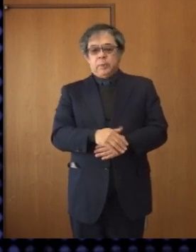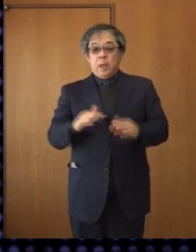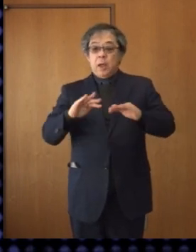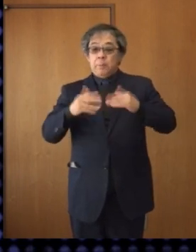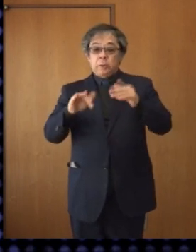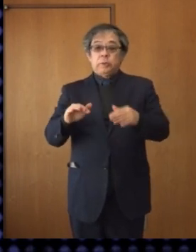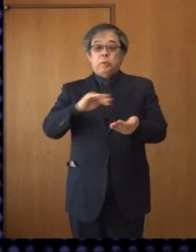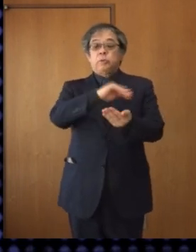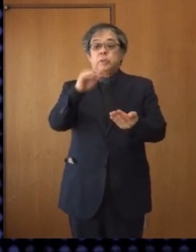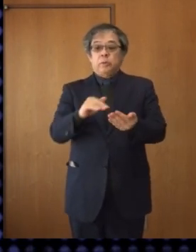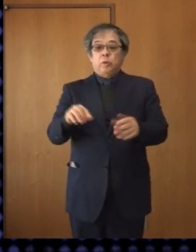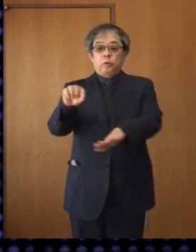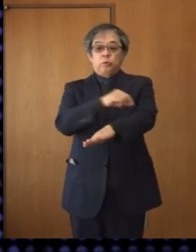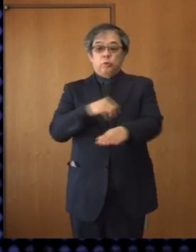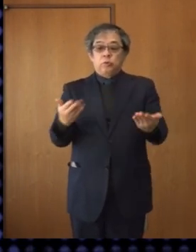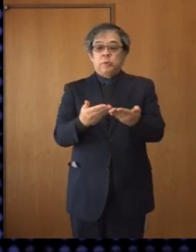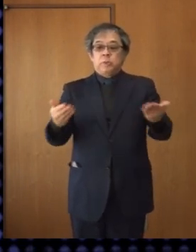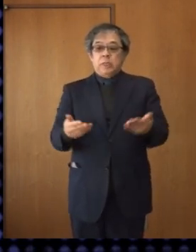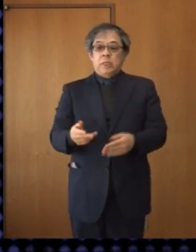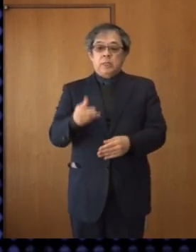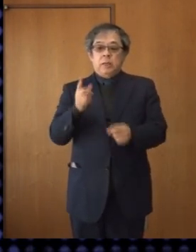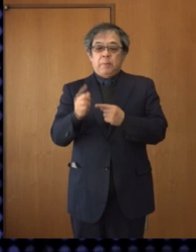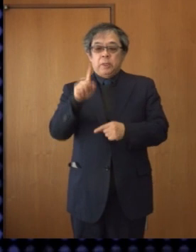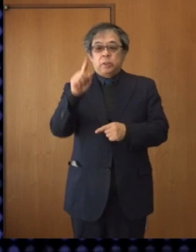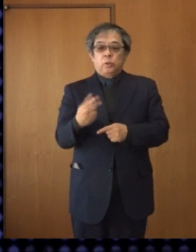での特別展、牧野富太郎と多